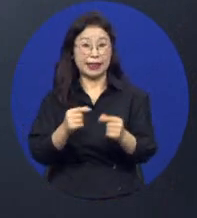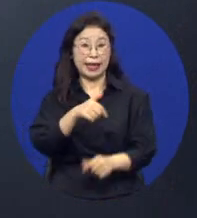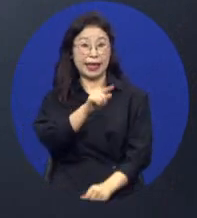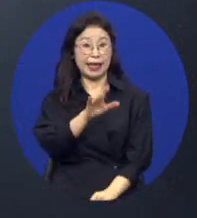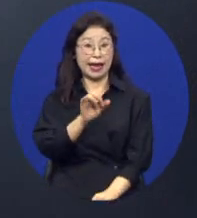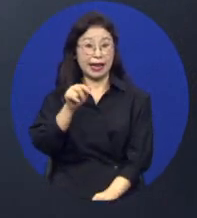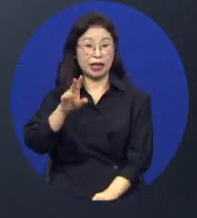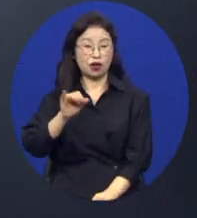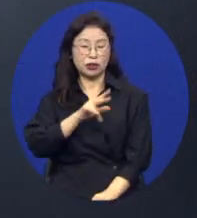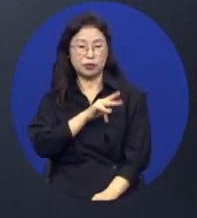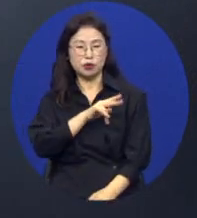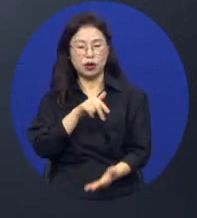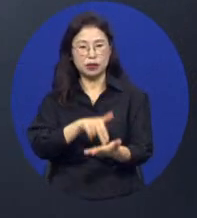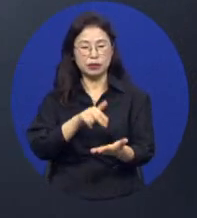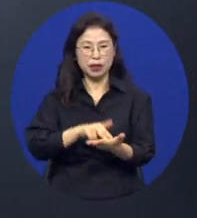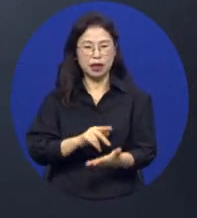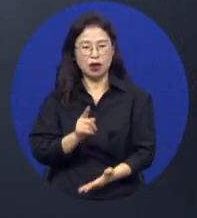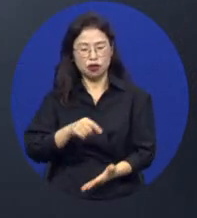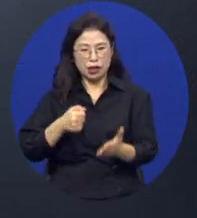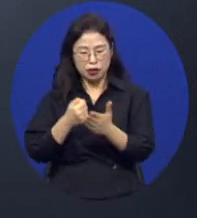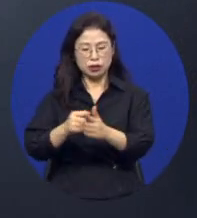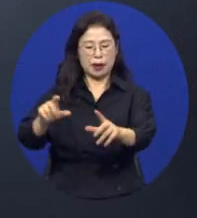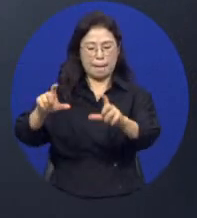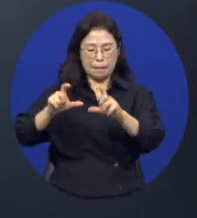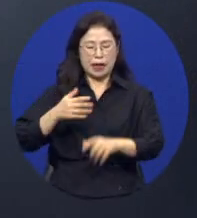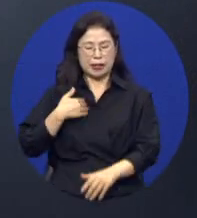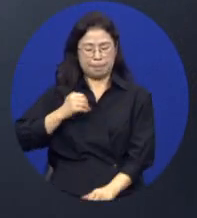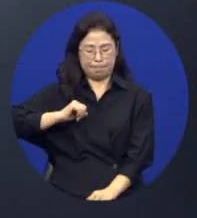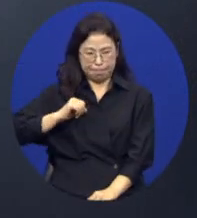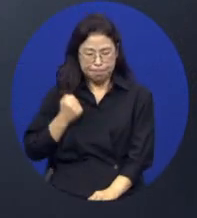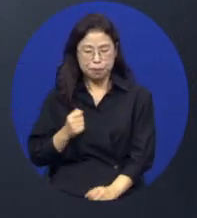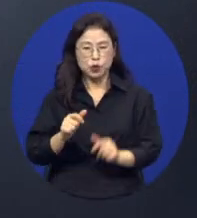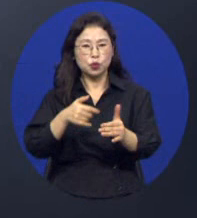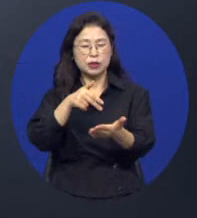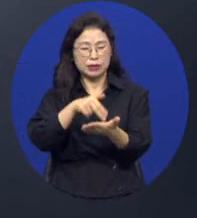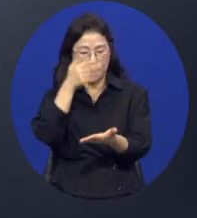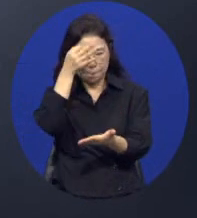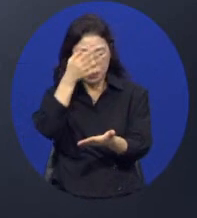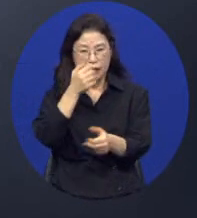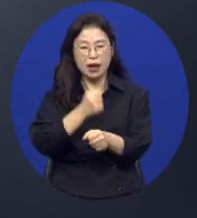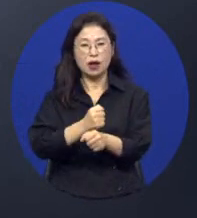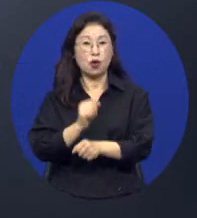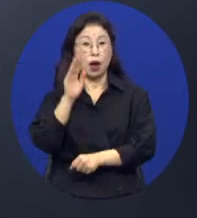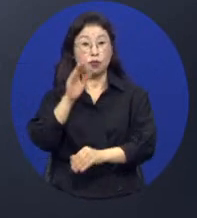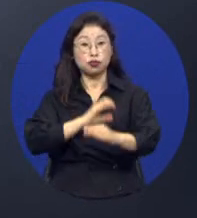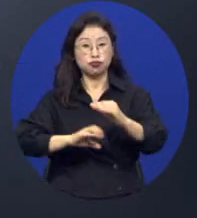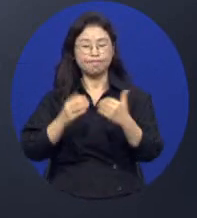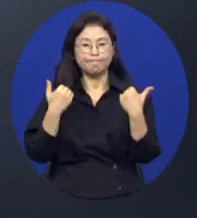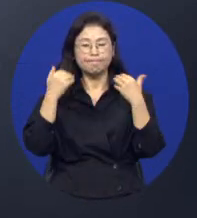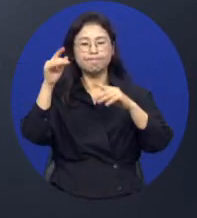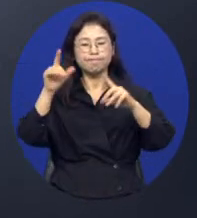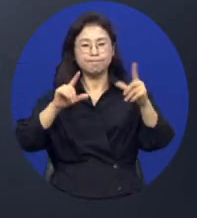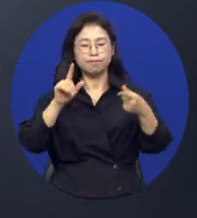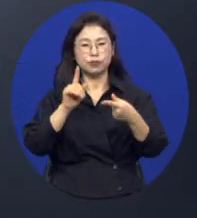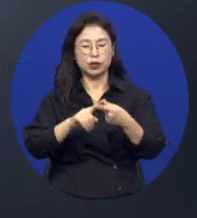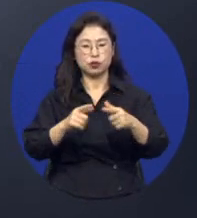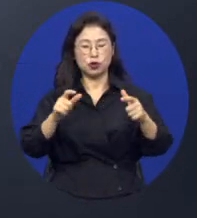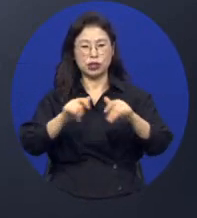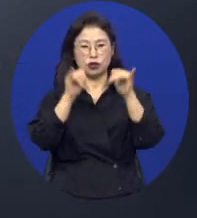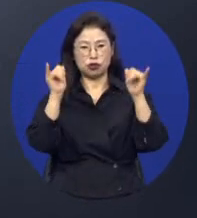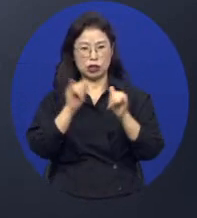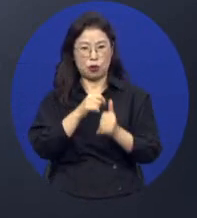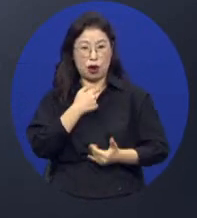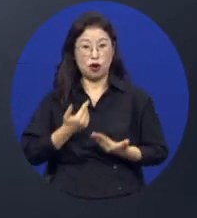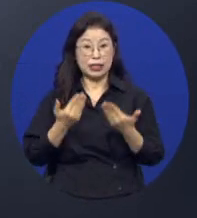강경험 의원은 어떠한 결정이라도 달게 받겠다며 제주도민에게 사죄하고 앞으로 더욱 성숙한 모습으로 지역